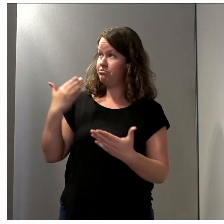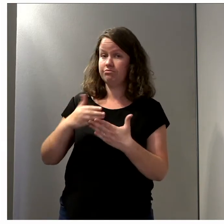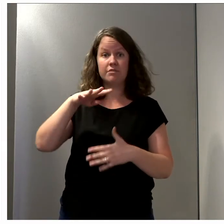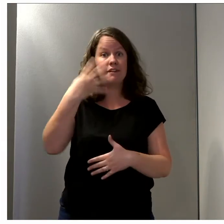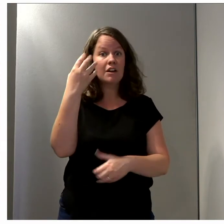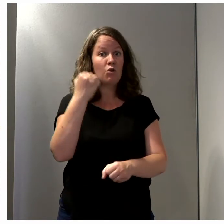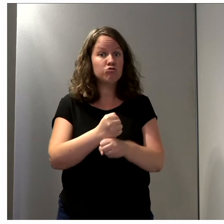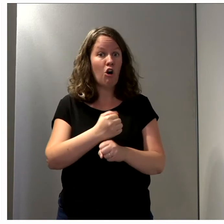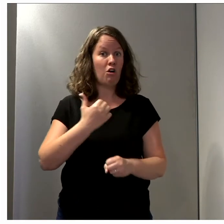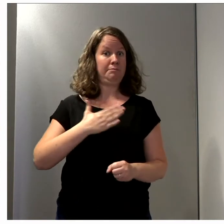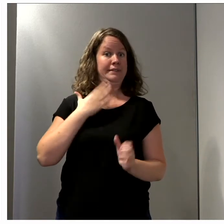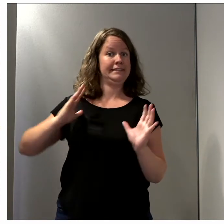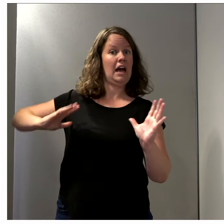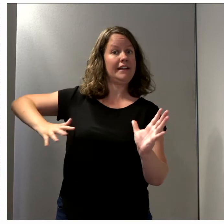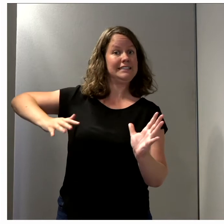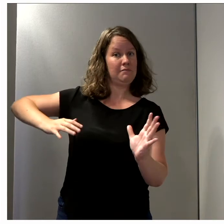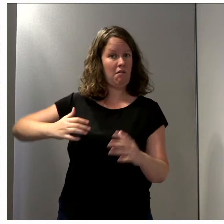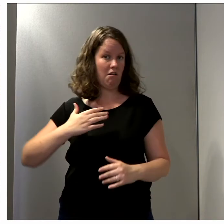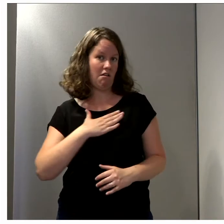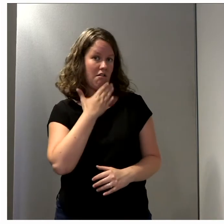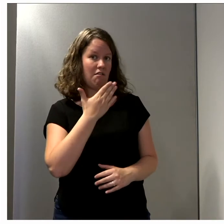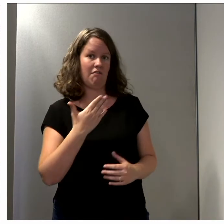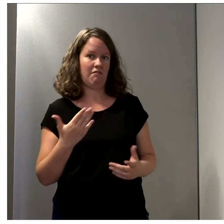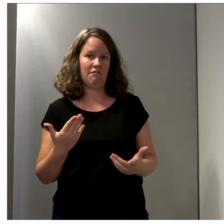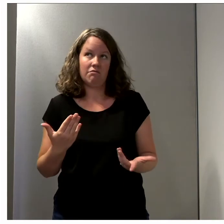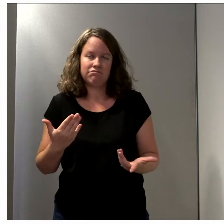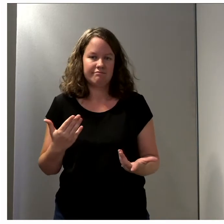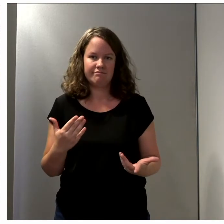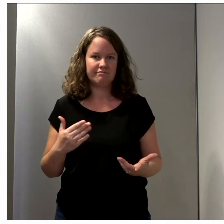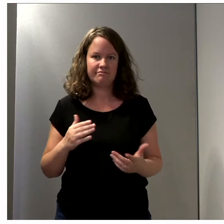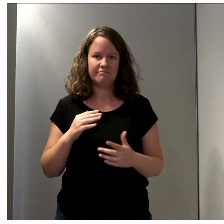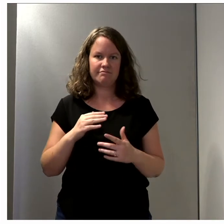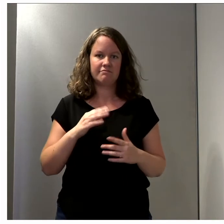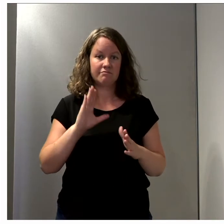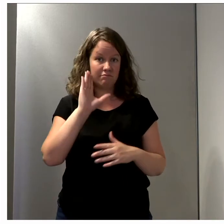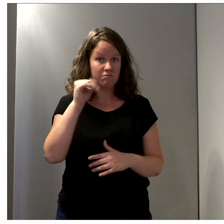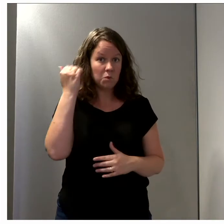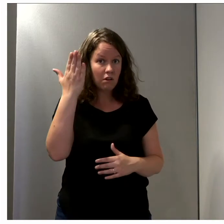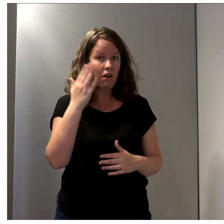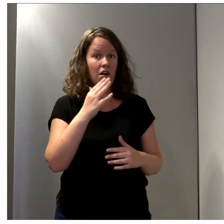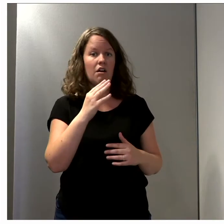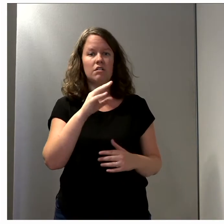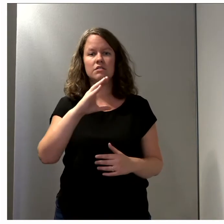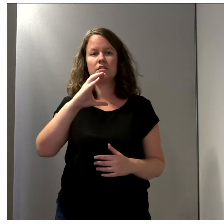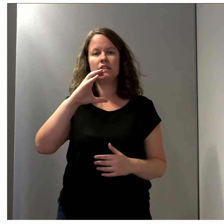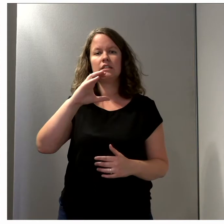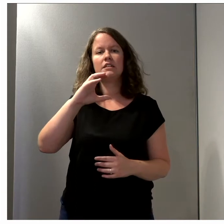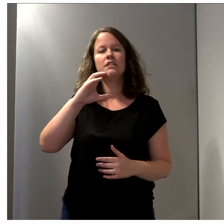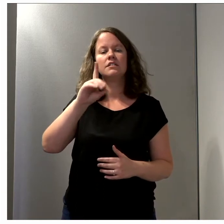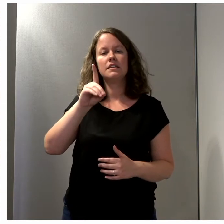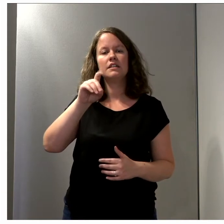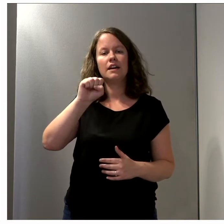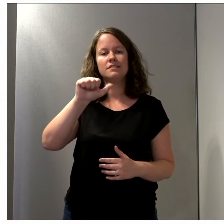14 ans que j'en fais de l'athlétisme que j'ai connu je me suis approché après du CDSA, comité sport adapté et